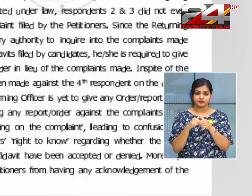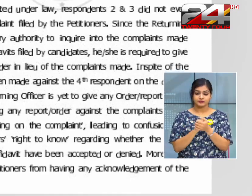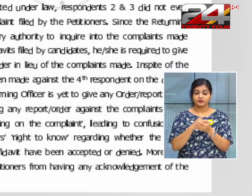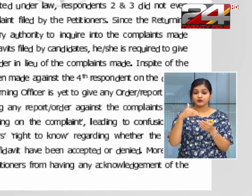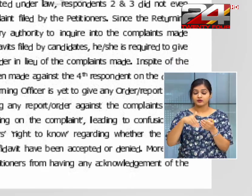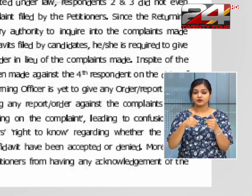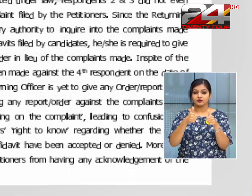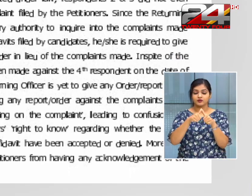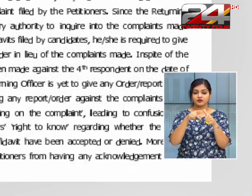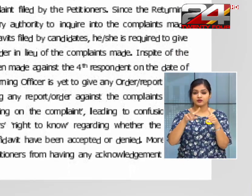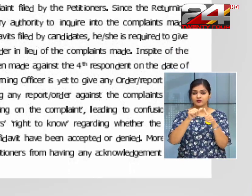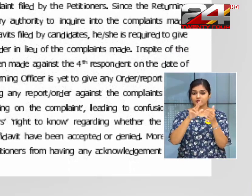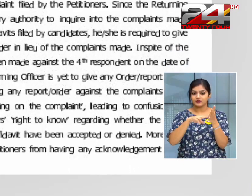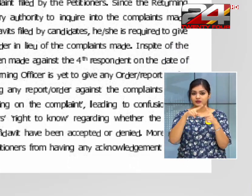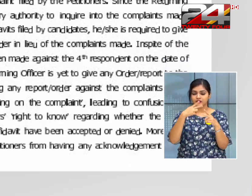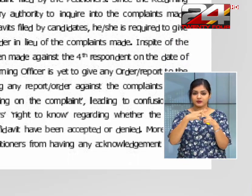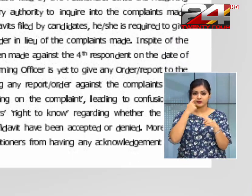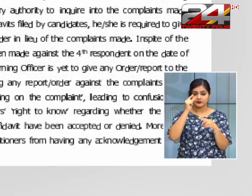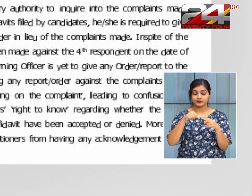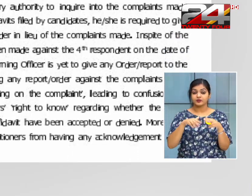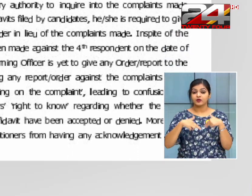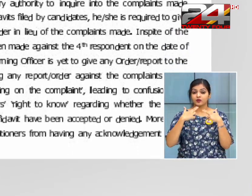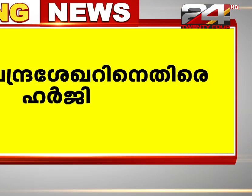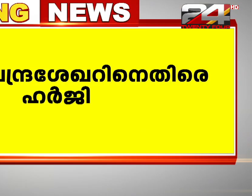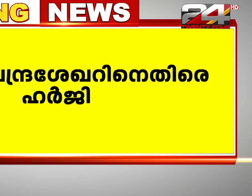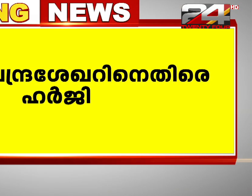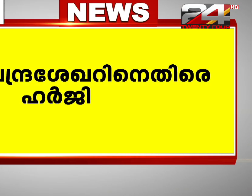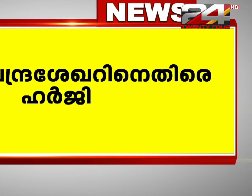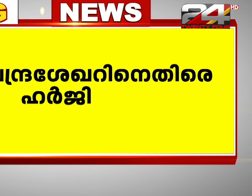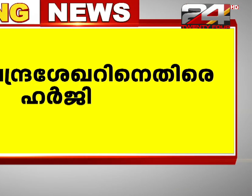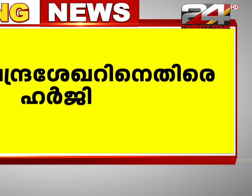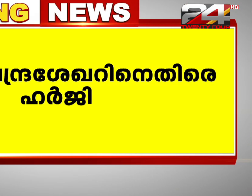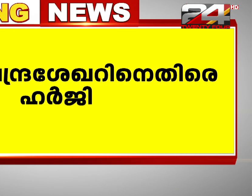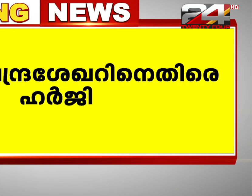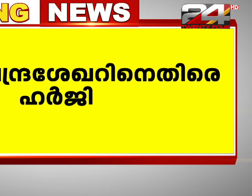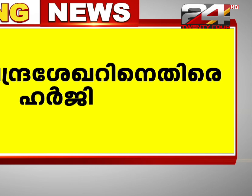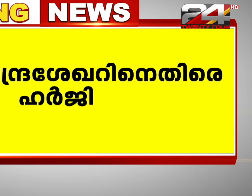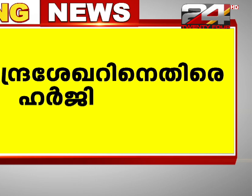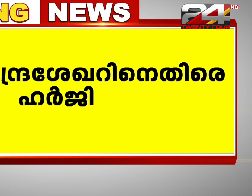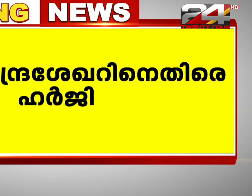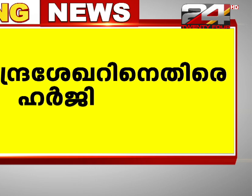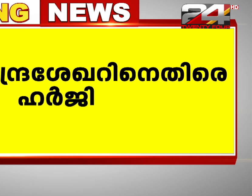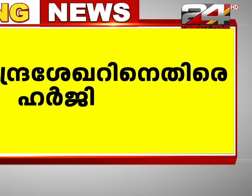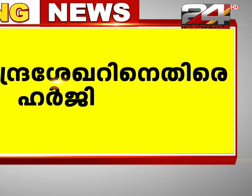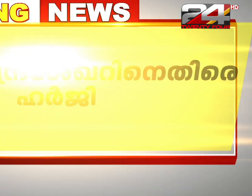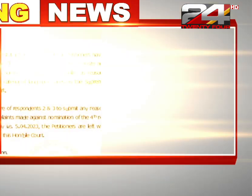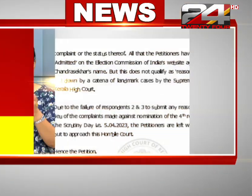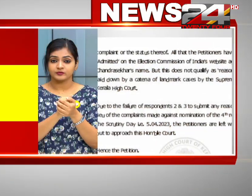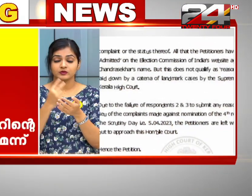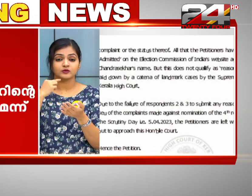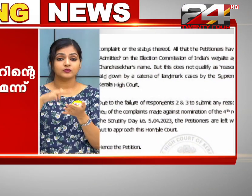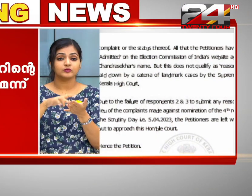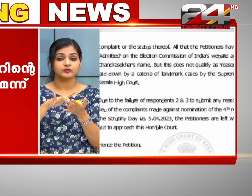നിലവിൽ ആവണി ബൻസാൽ എന്നയാളാണ് ഈ ഹർജിയുമായി ഹൈക്കോടതിയെ സമീപിച്ചിട്ടുള്ളത്. പൊതുതാൽപര്യ ഹർജിയാണ് നൽകിയത്. തിരുവനന്തപുരത്തെ NDA സ്ഥാനാർത്ഥി